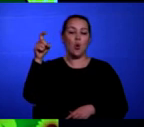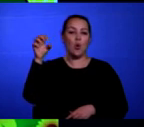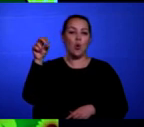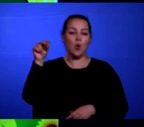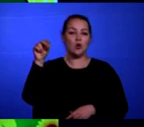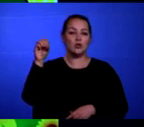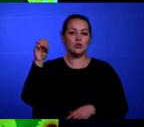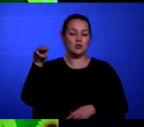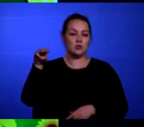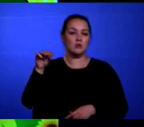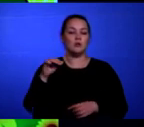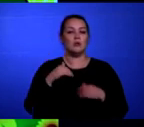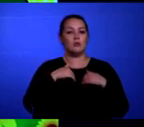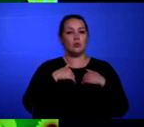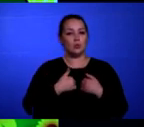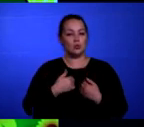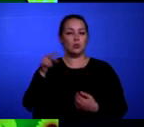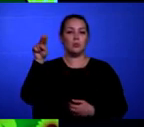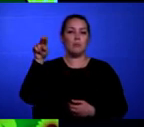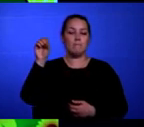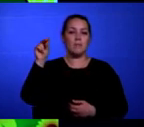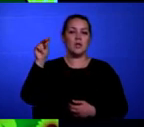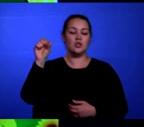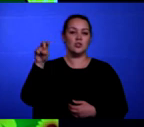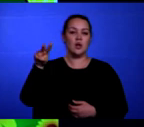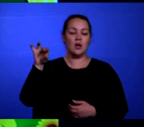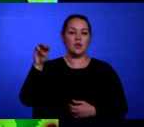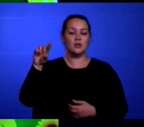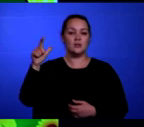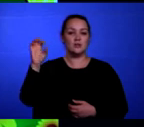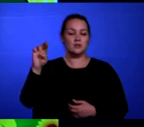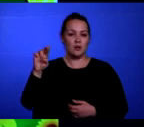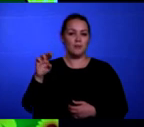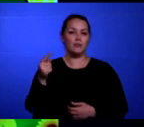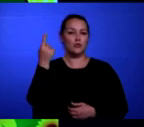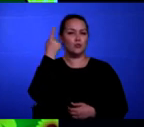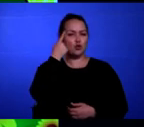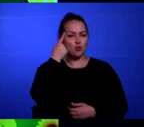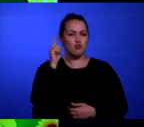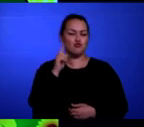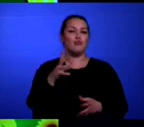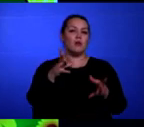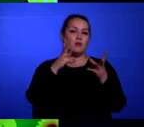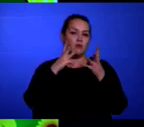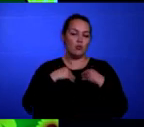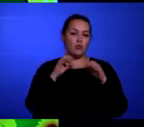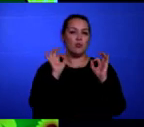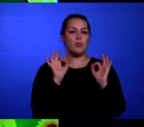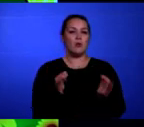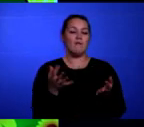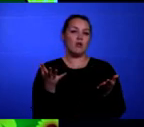печалиться я думаю что вы вместе со мной правильно определили